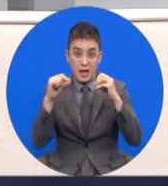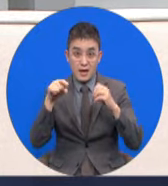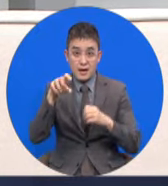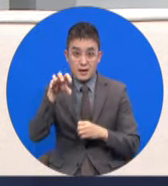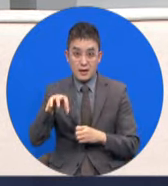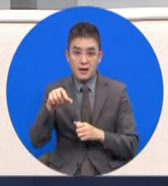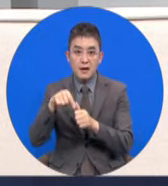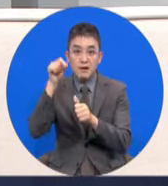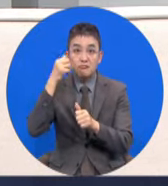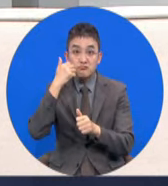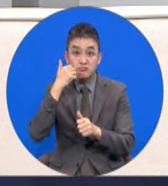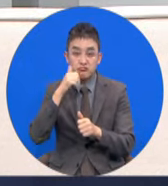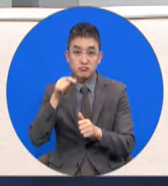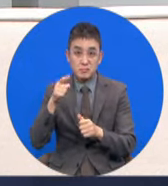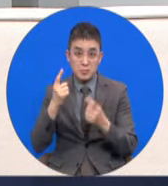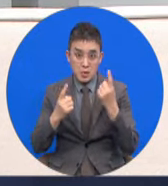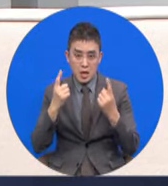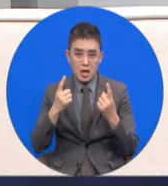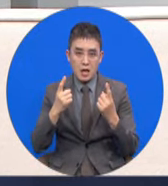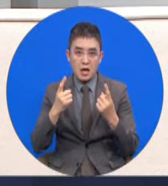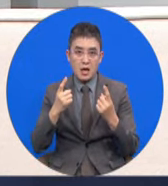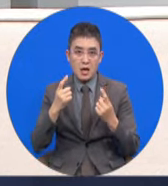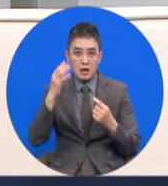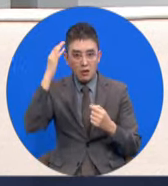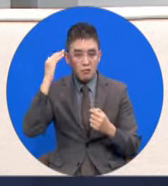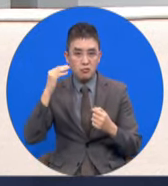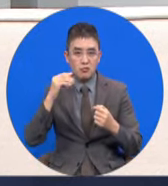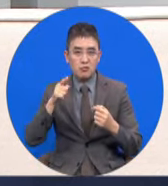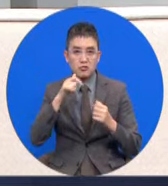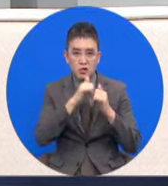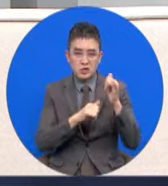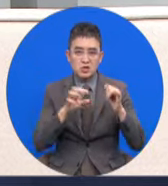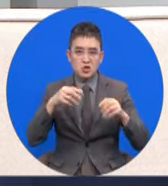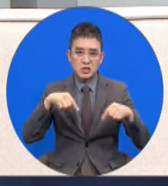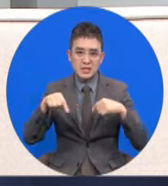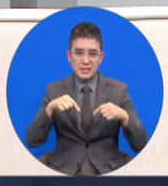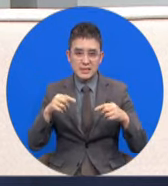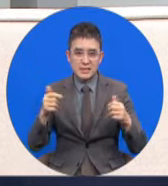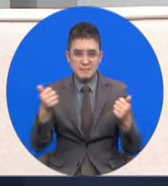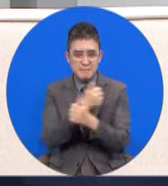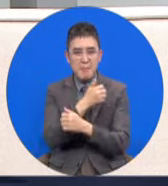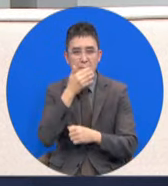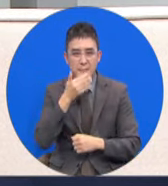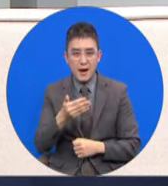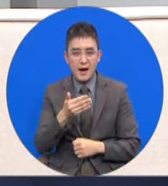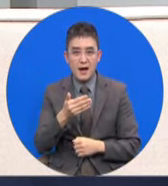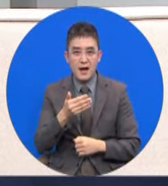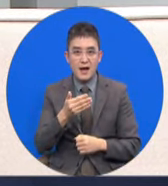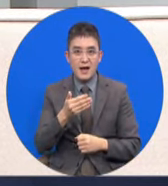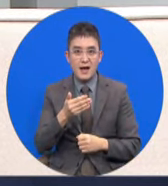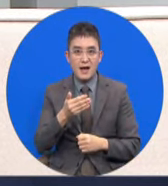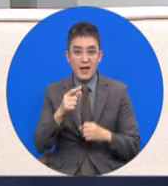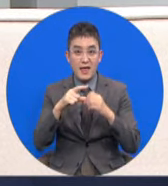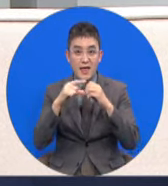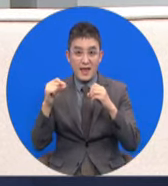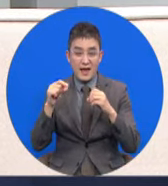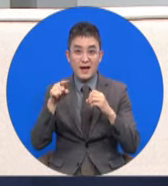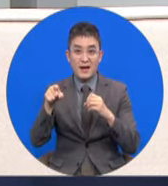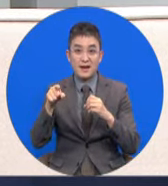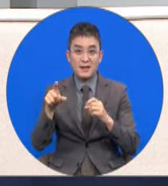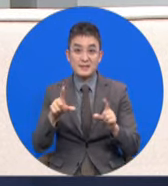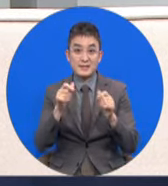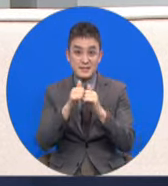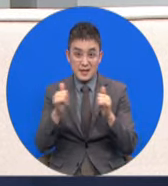보면 역사가 정치가 바뀔 수도 있다라고 저는 그렇게 생각을 갖다 하거든요. 그렇기 때문에 계양 주민들은 다른 데도